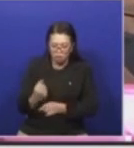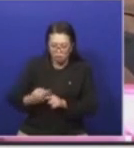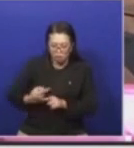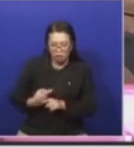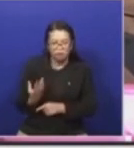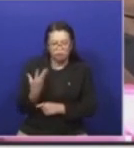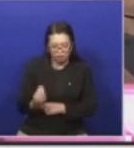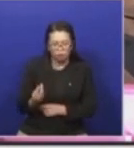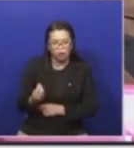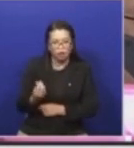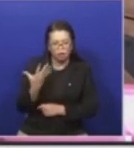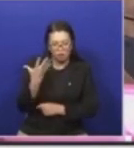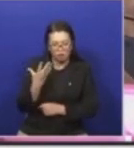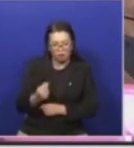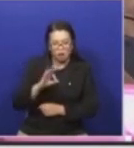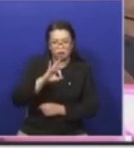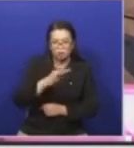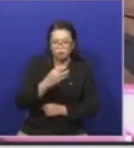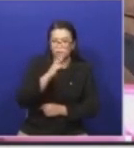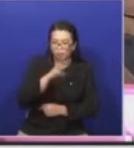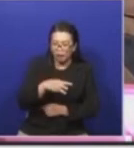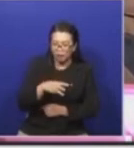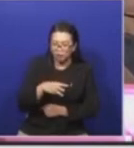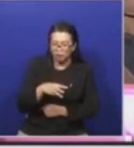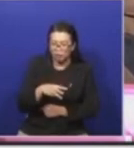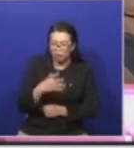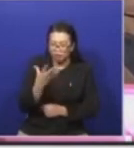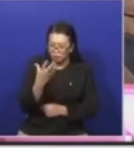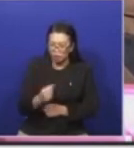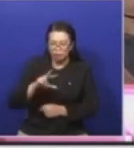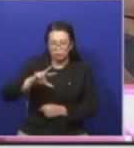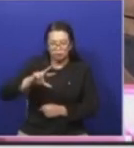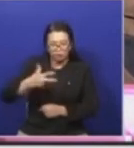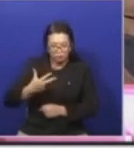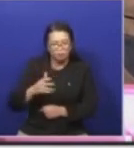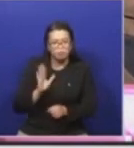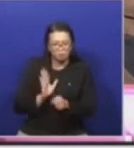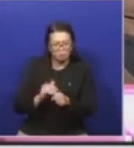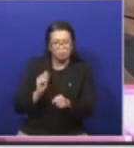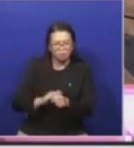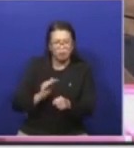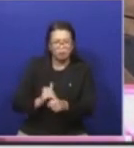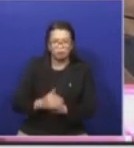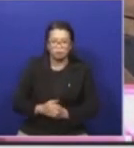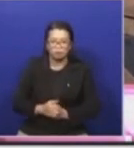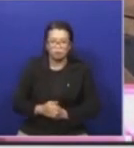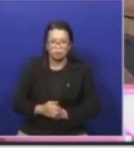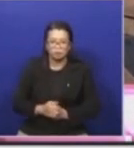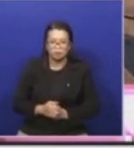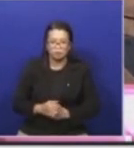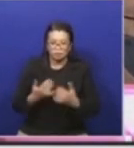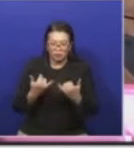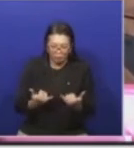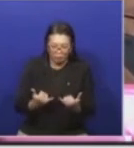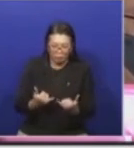ขอประทานโทษ 96,000 เนี่ยท่านเอาไปสัก 32,000 ก็ควรจะคุ้มแล้วควรจะเพียงพอแล้วแต่วันนี้ตั้